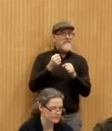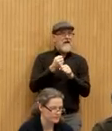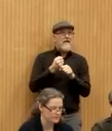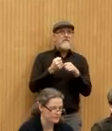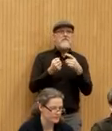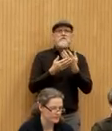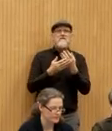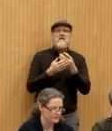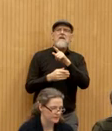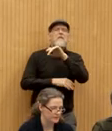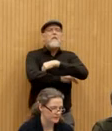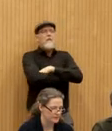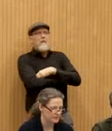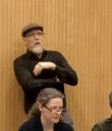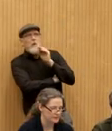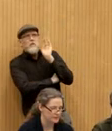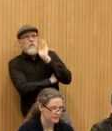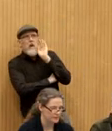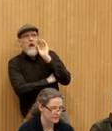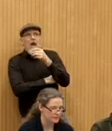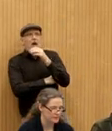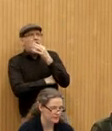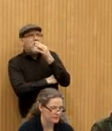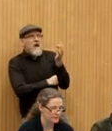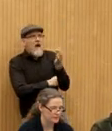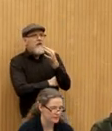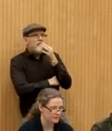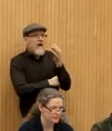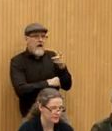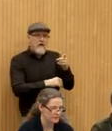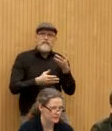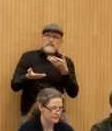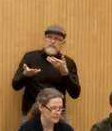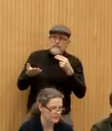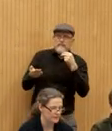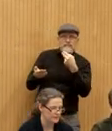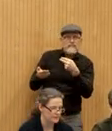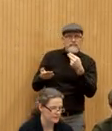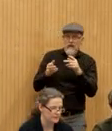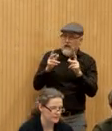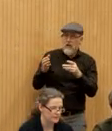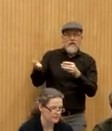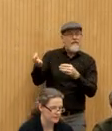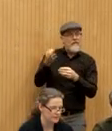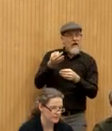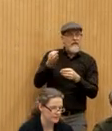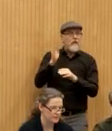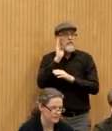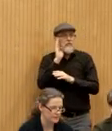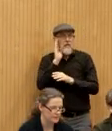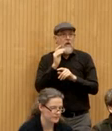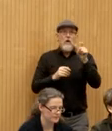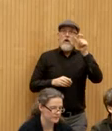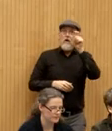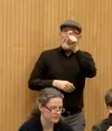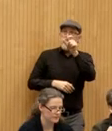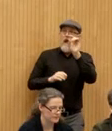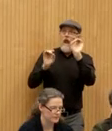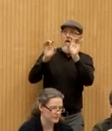nachfragen. Und dann können sich auch Studierende mit ihren Lehrenden unterhalten. Und so kann